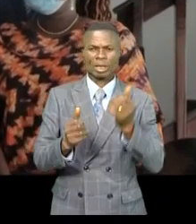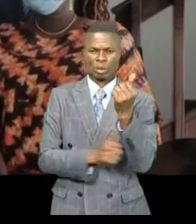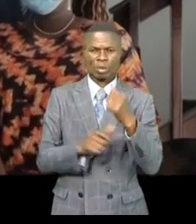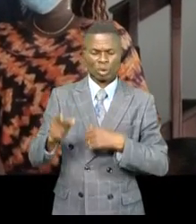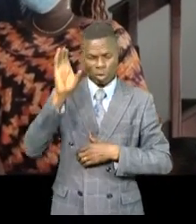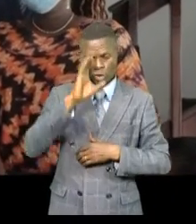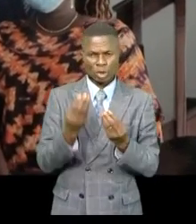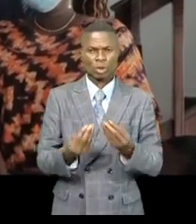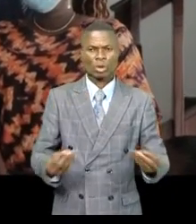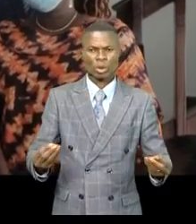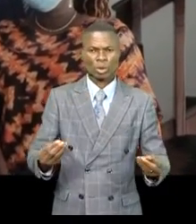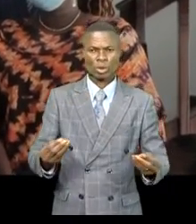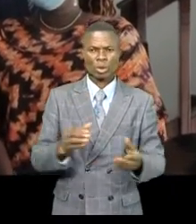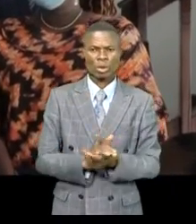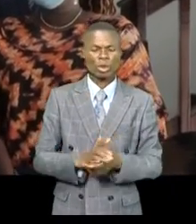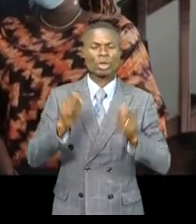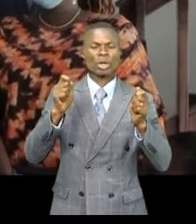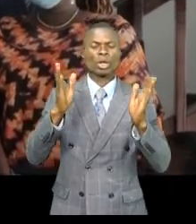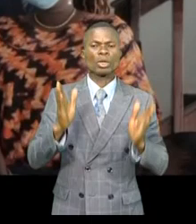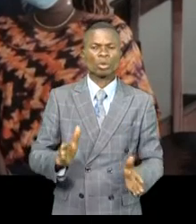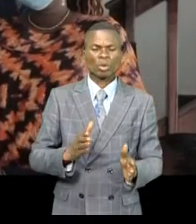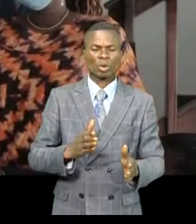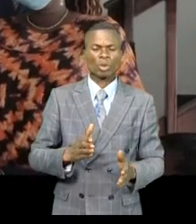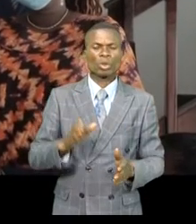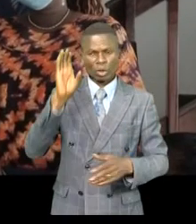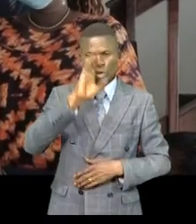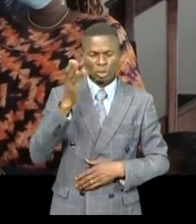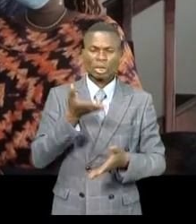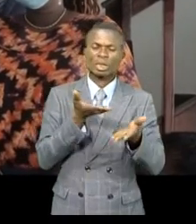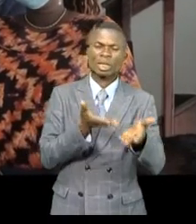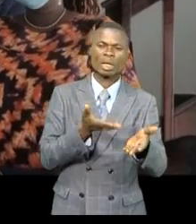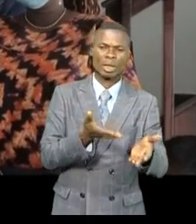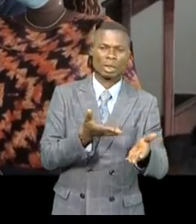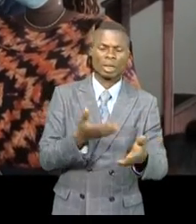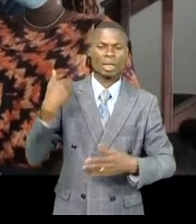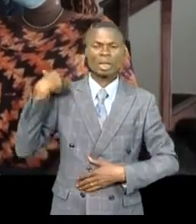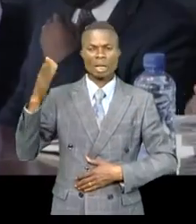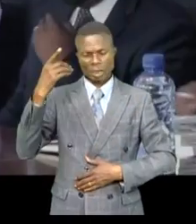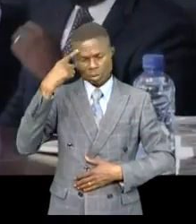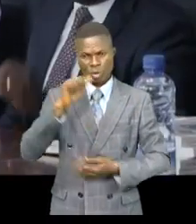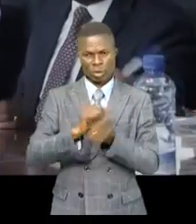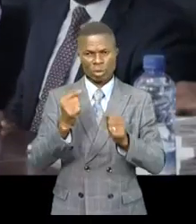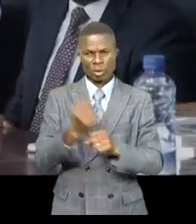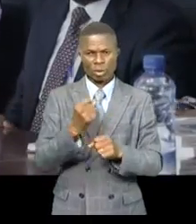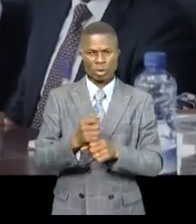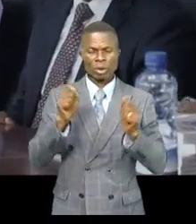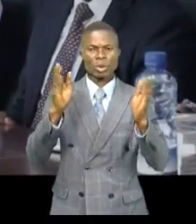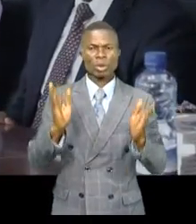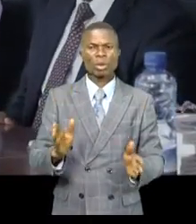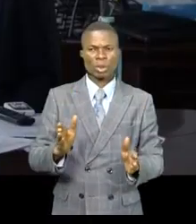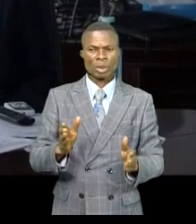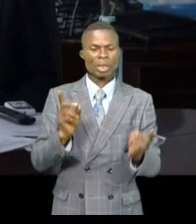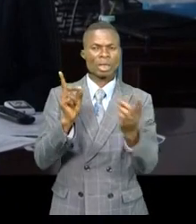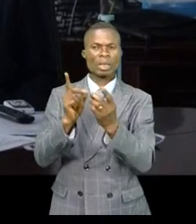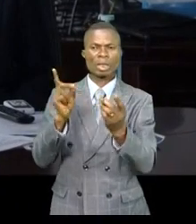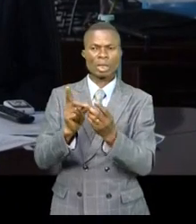mesure les médias numériques vont essayer d'accompagner l'État par rapport à ça. Un cadre de dialogue et de prise de contact